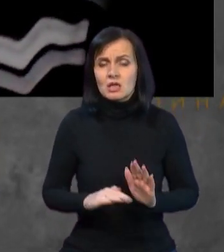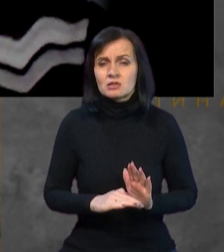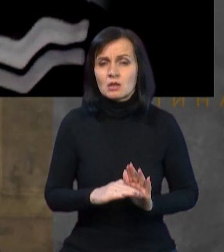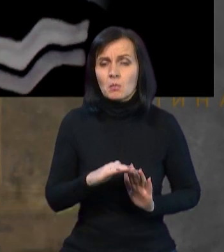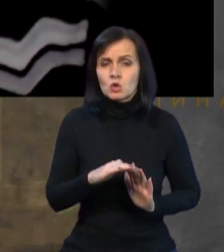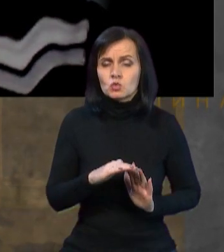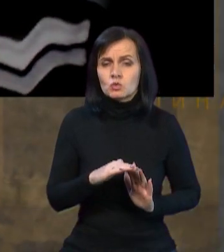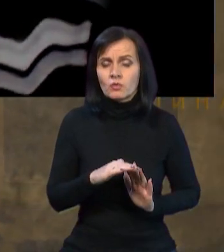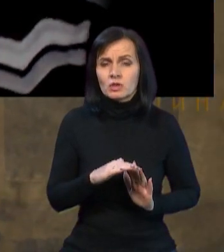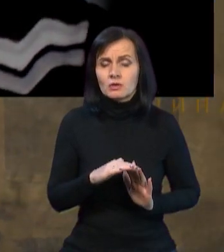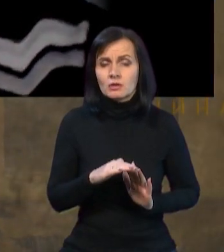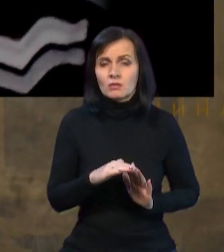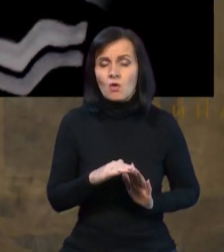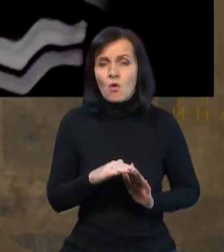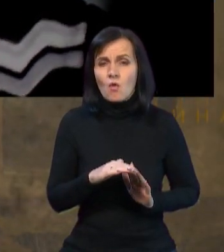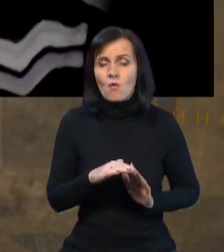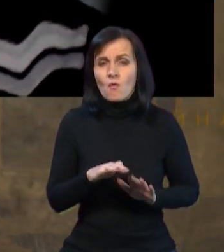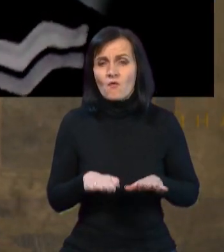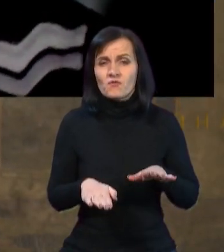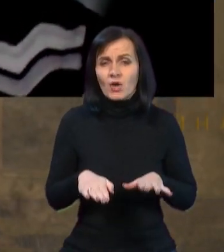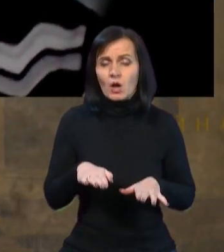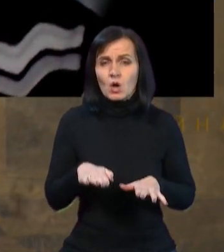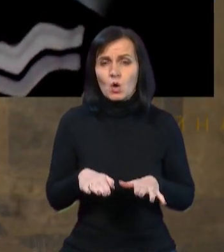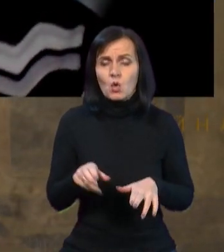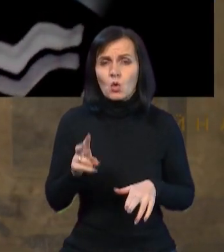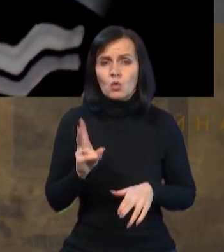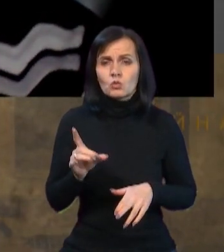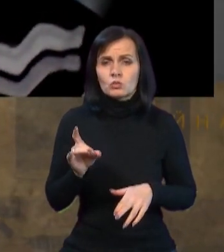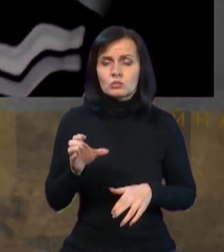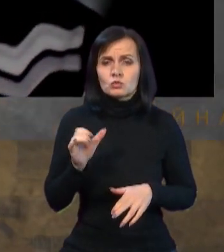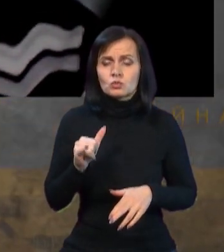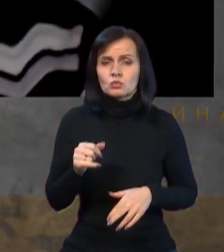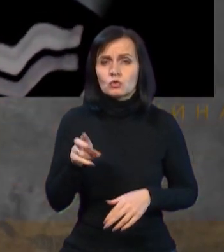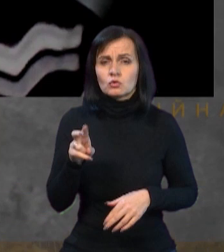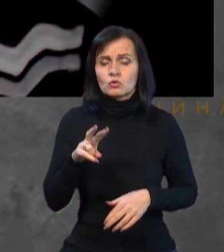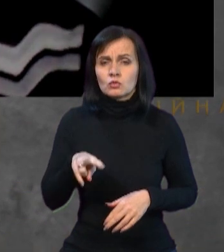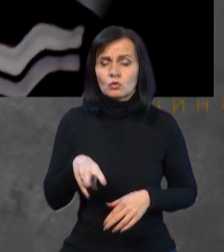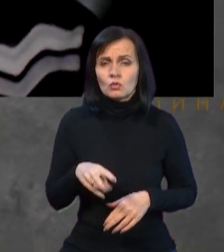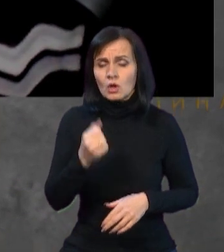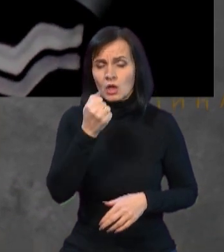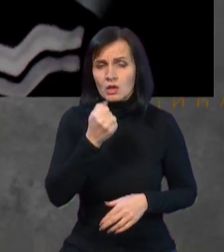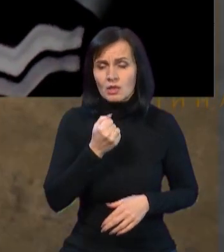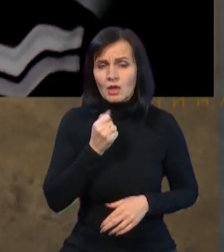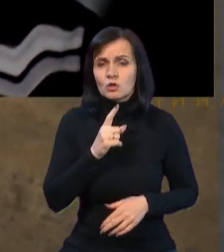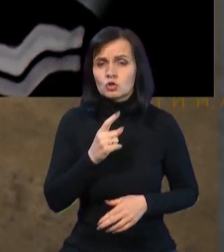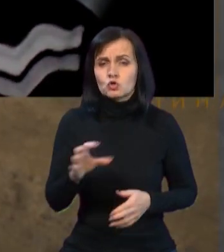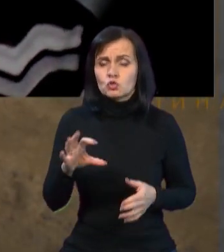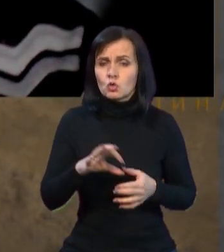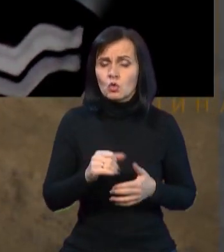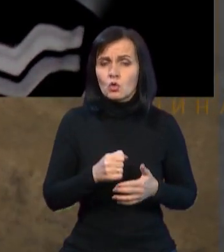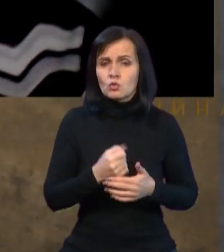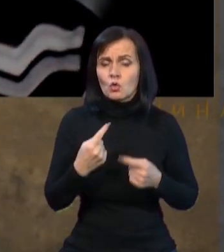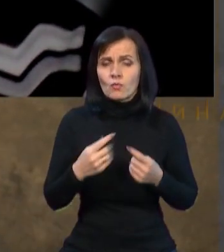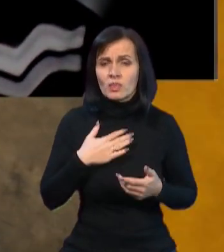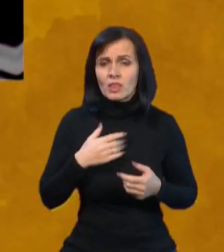збільшувати вагому курс долара. Розуміло. Дякуємо дуже, пані Раїсо. Дякуємо, що долучилися до розмови в